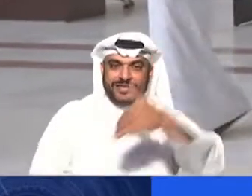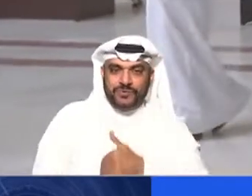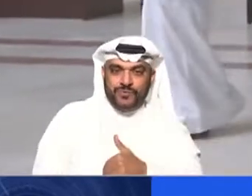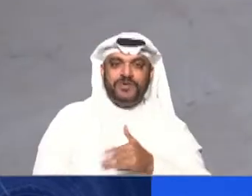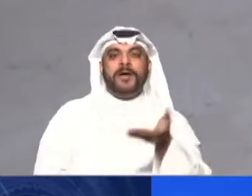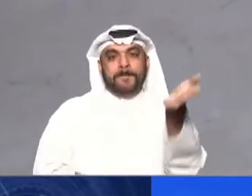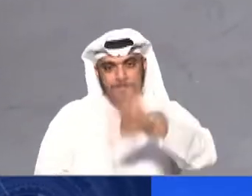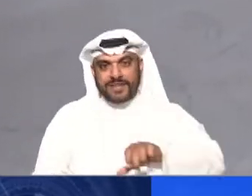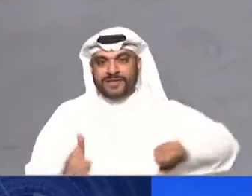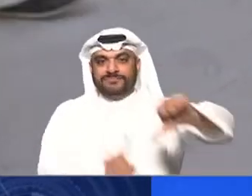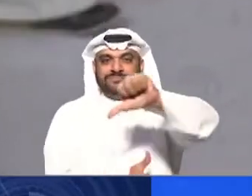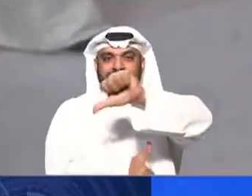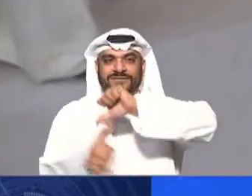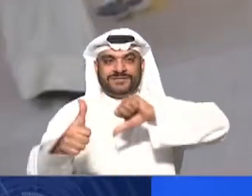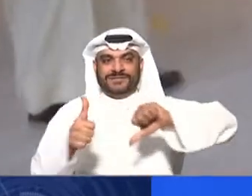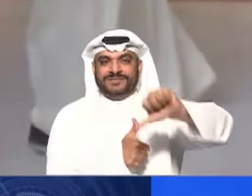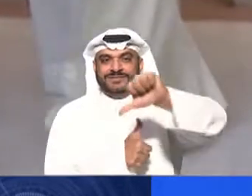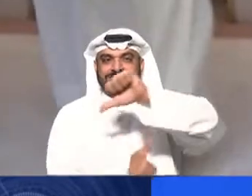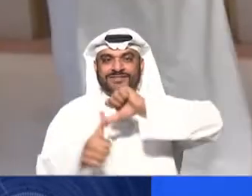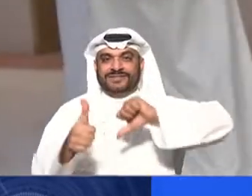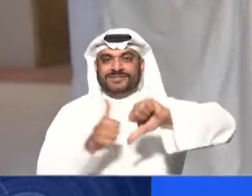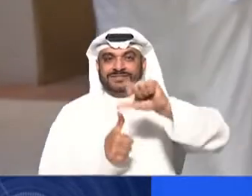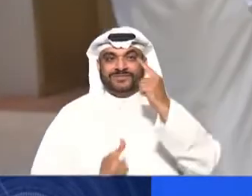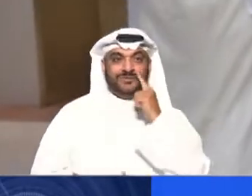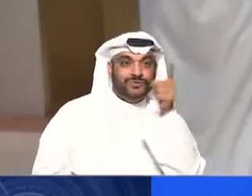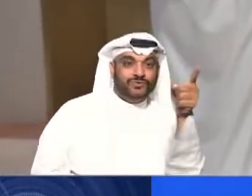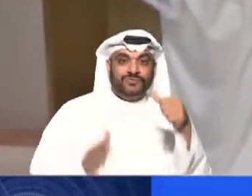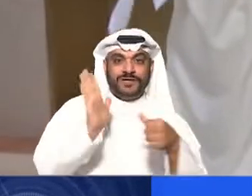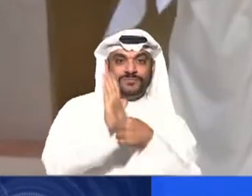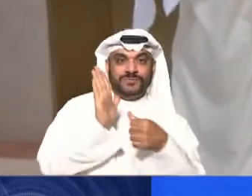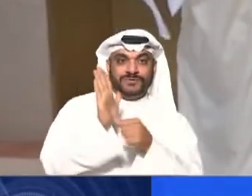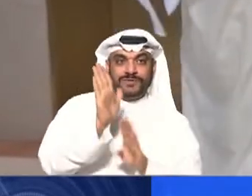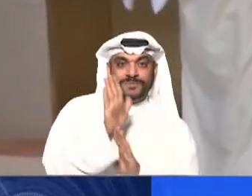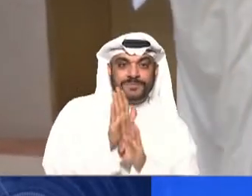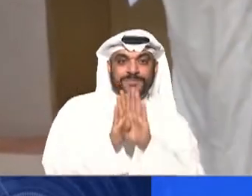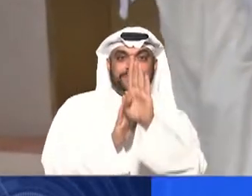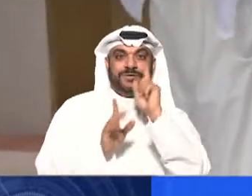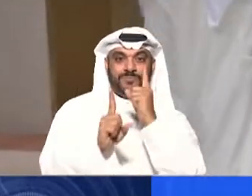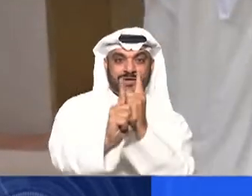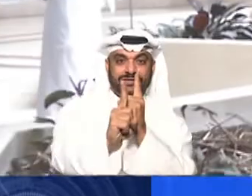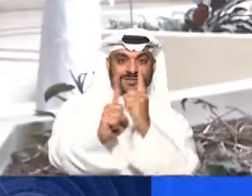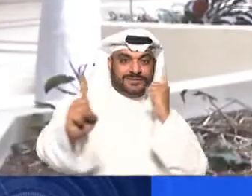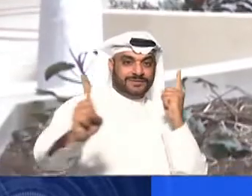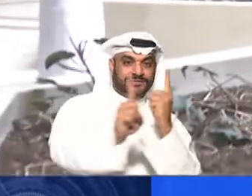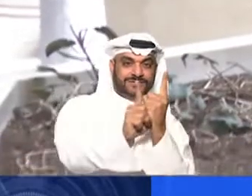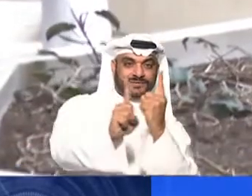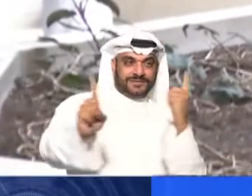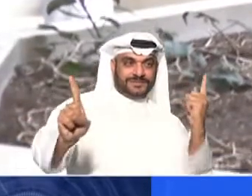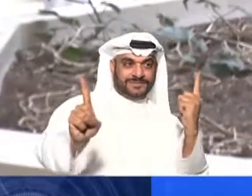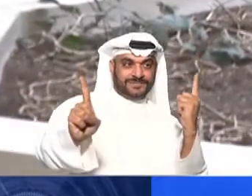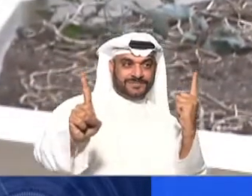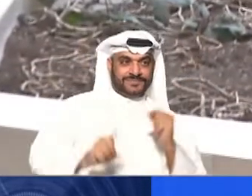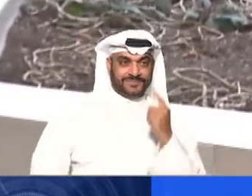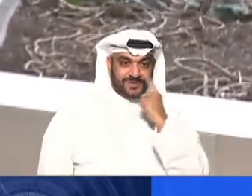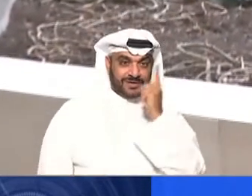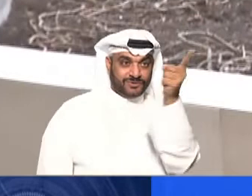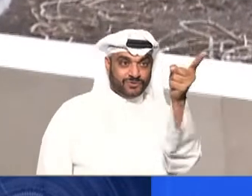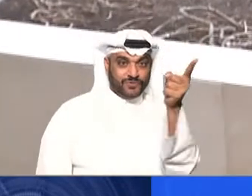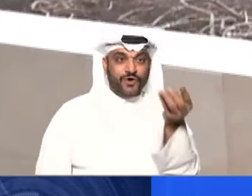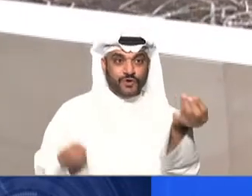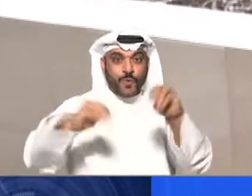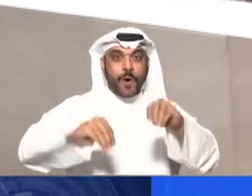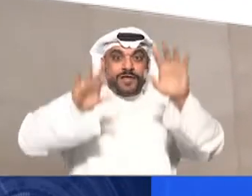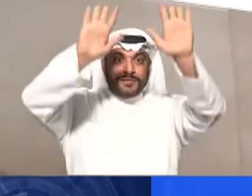والممرات وحتى في مكاتب الموظفين مع اتباع الاشتراطات الصحية الضرورية. يمكن لو تلاحظين المبنى فيه كثير من اللوحات